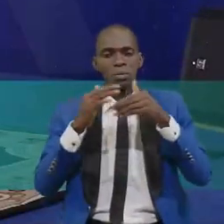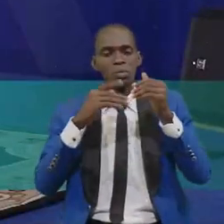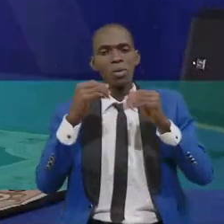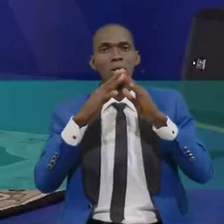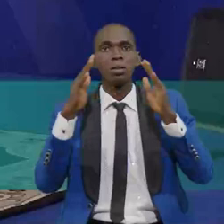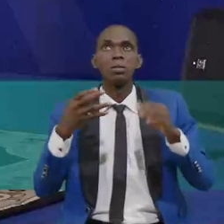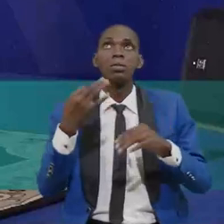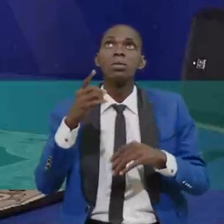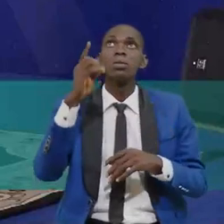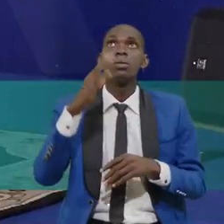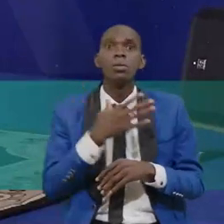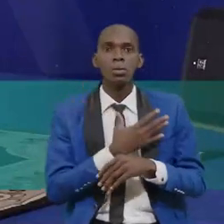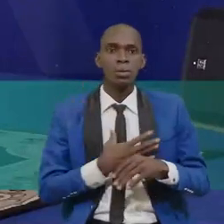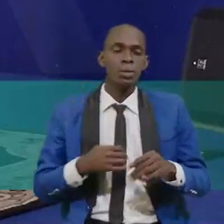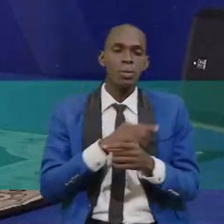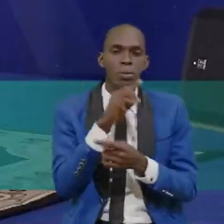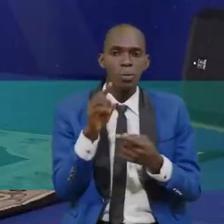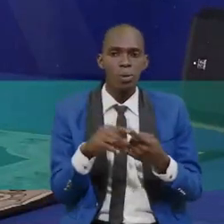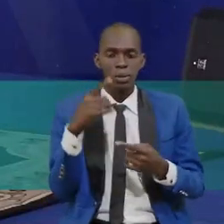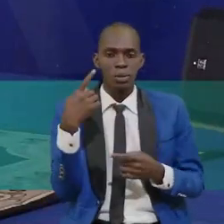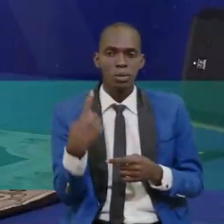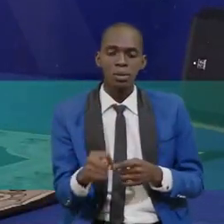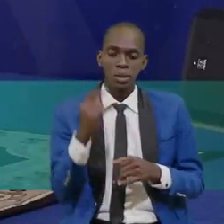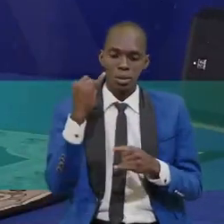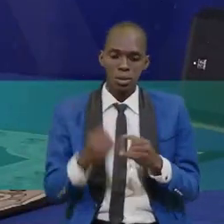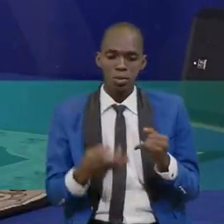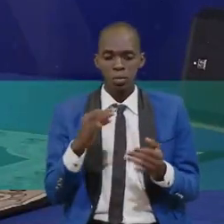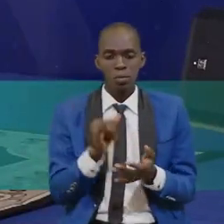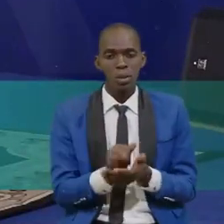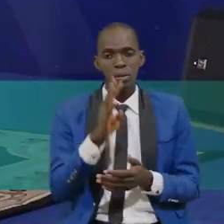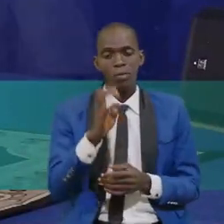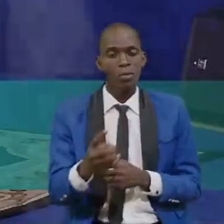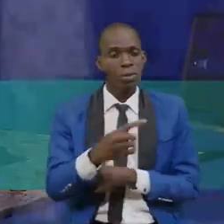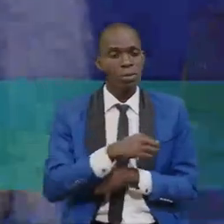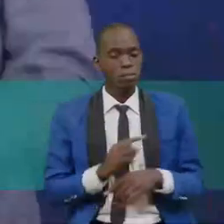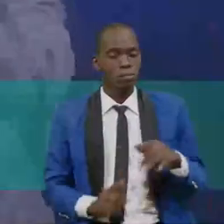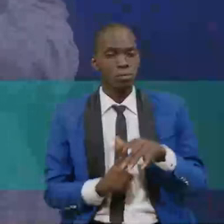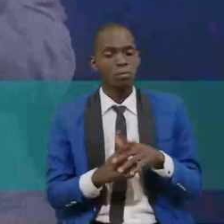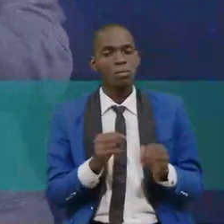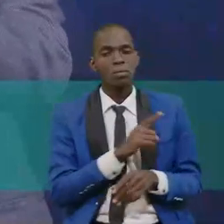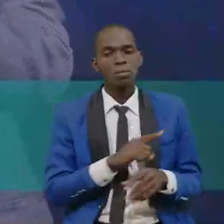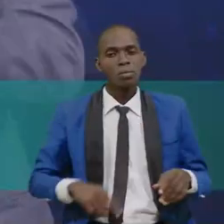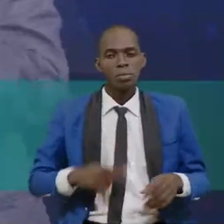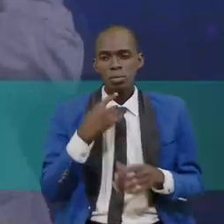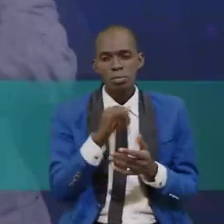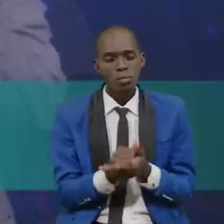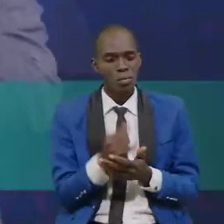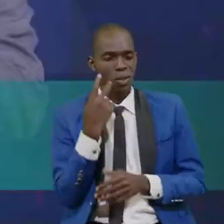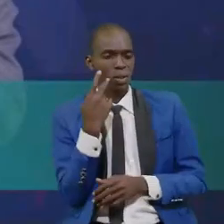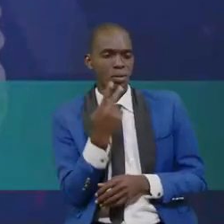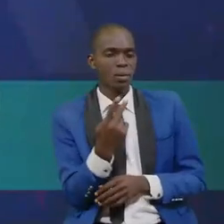construire le tabernacle. Et là, à la fin de 40 jours, le Seigneur a dit, roi Moïse,